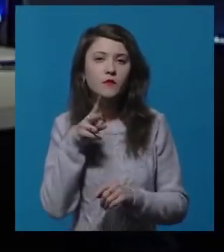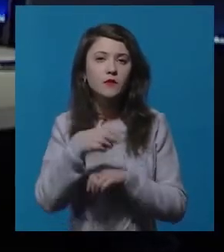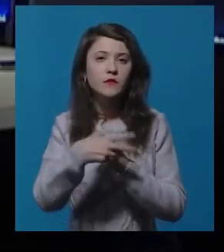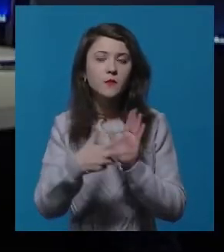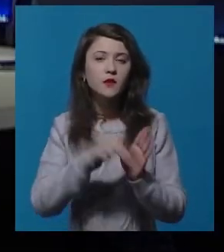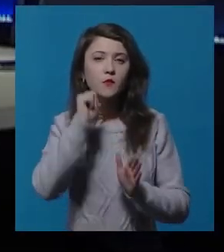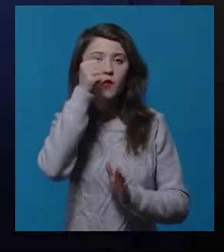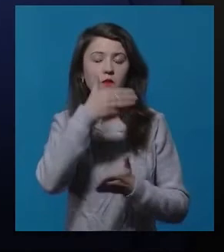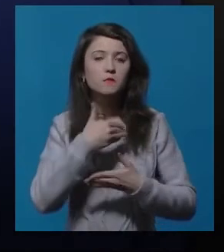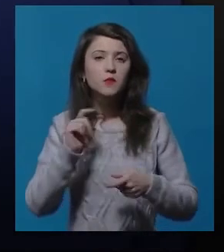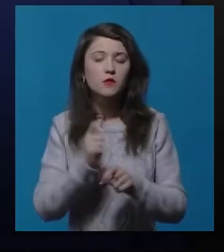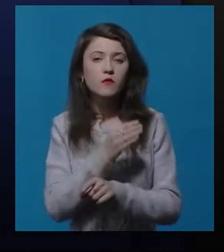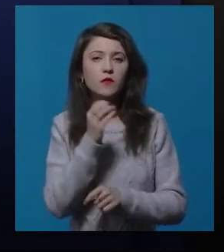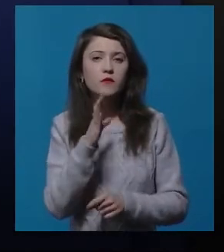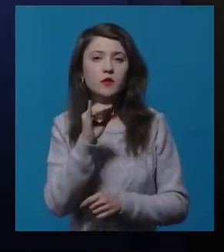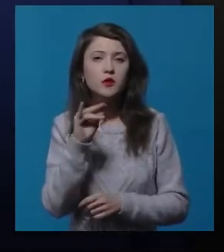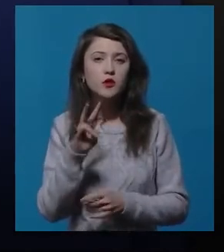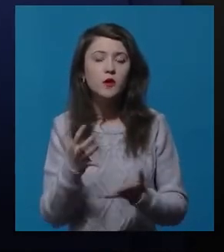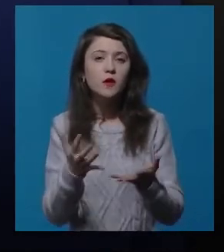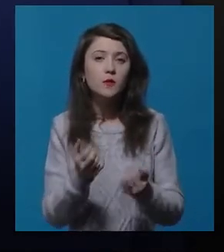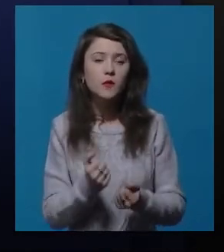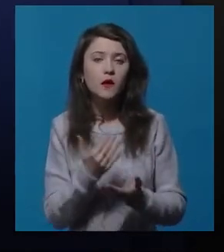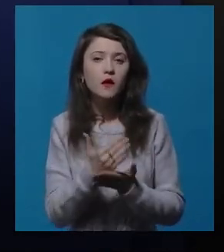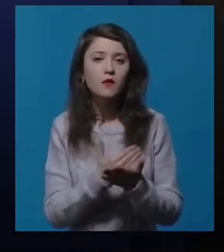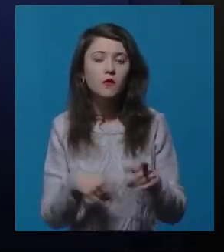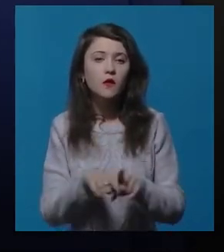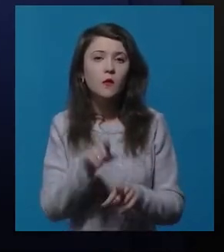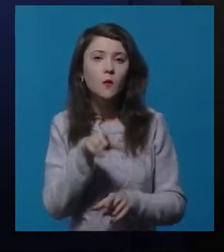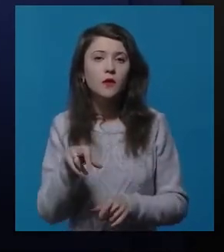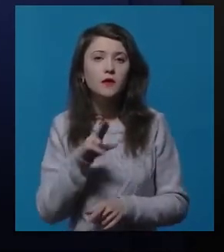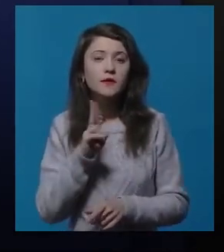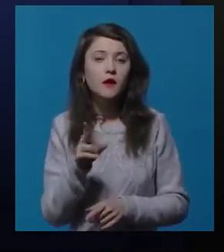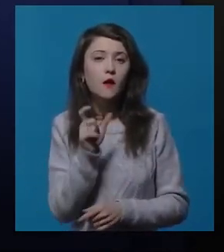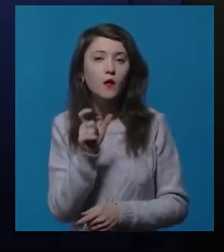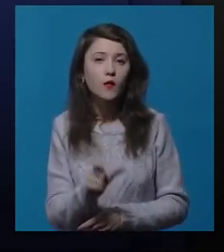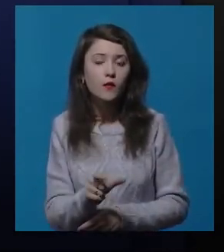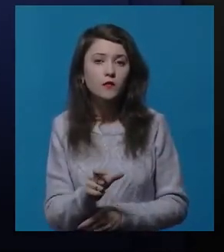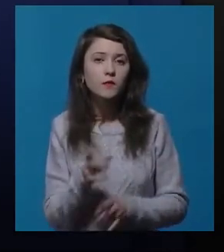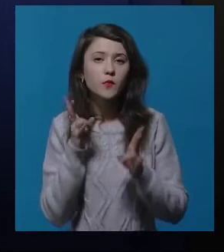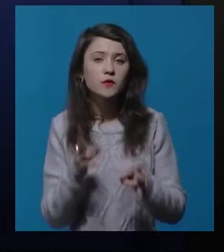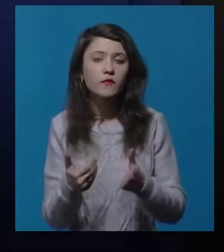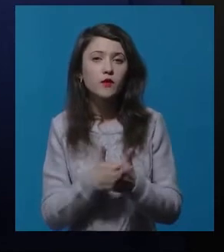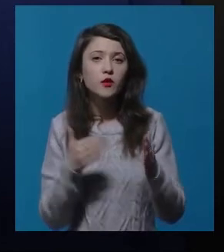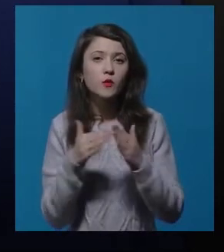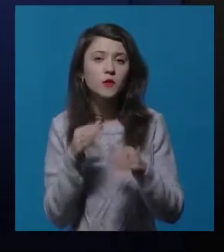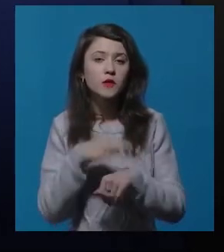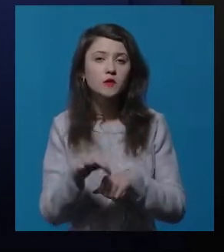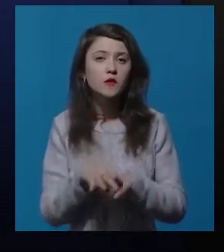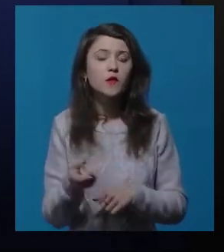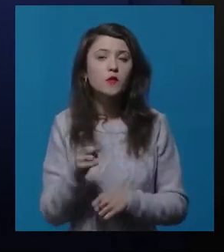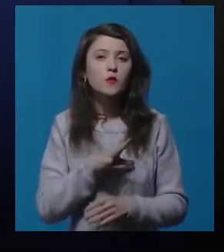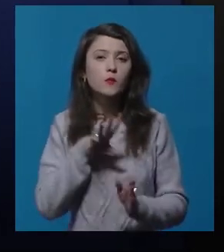ми, знову ж таки, в січні отримали категорію такого громадян, як особи постраждалі від домашнього насильства, тому що були введені певні норми,